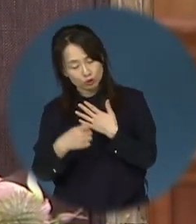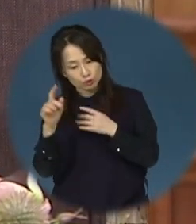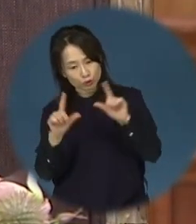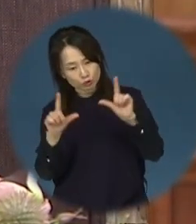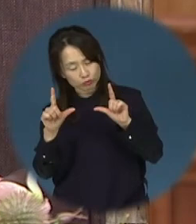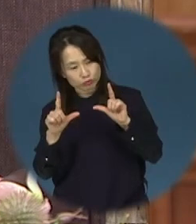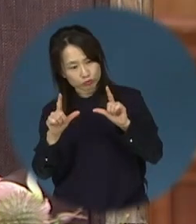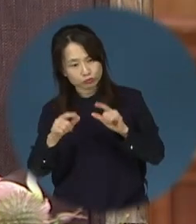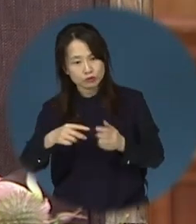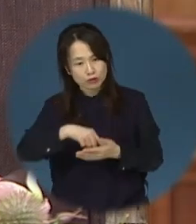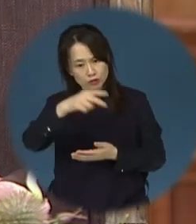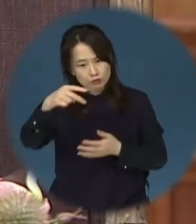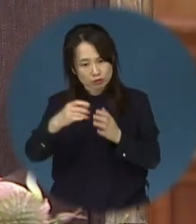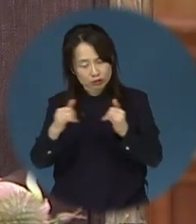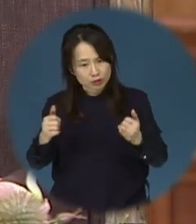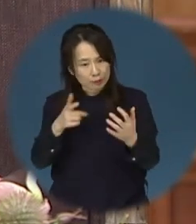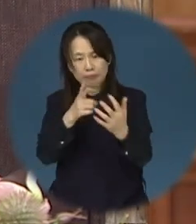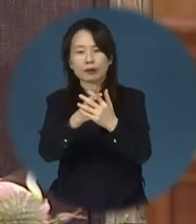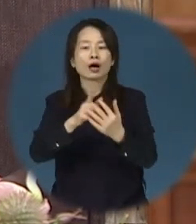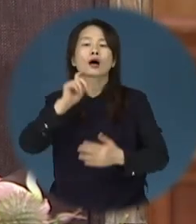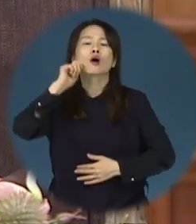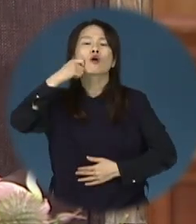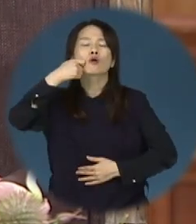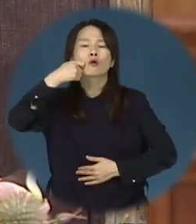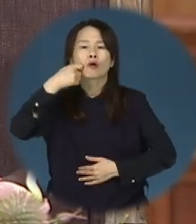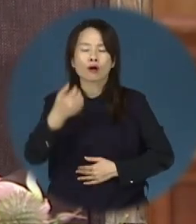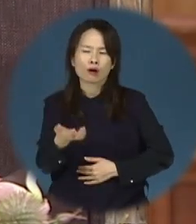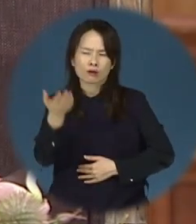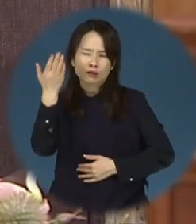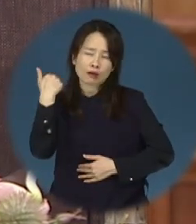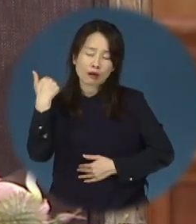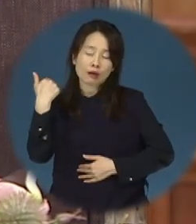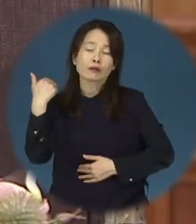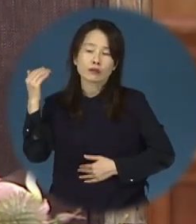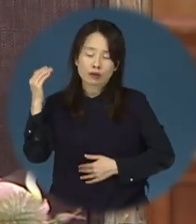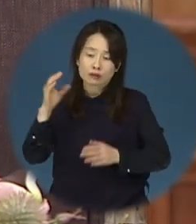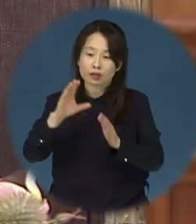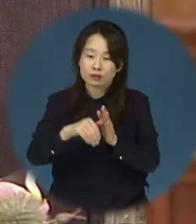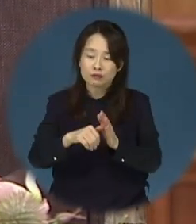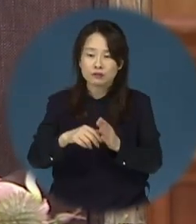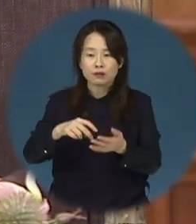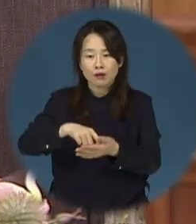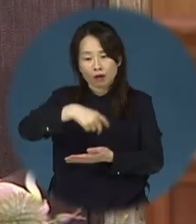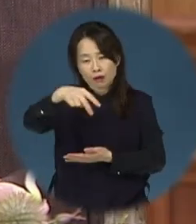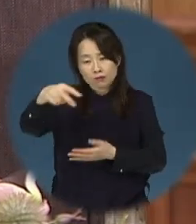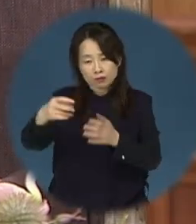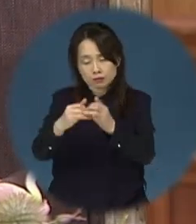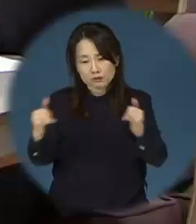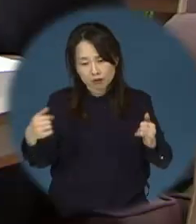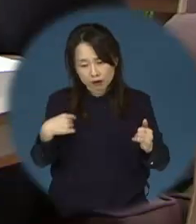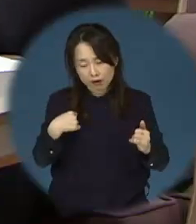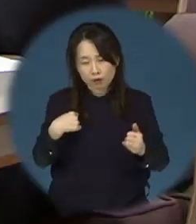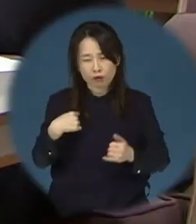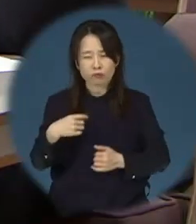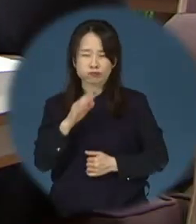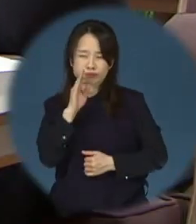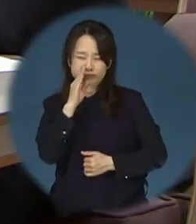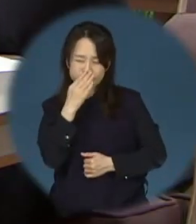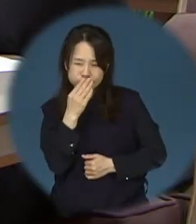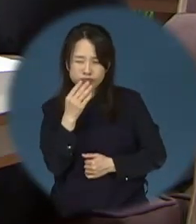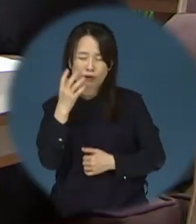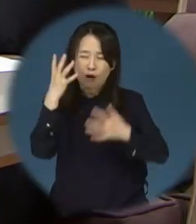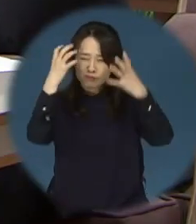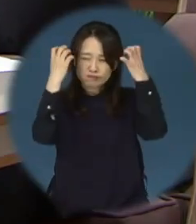잘 모를 만한 노숙인들이 지금도 많고 많죠. 그 당시는 난 노숙인이다라고 확실하게 보여지는 그렇죠. 그런 뭐, 외모였어요. 머리도